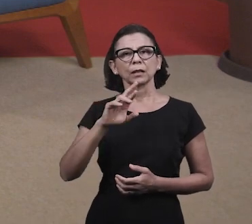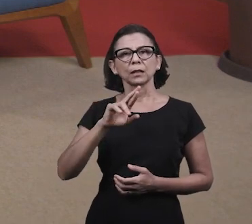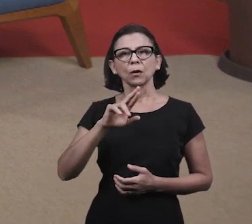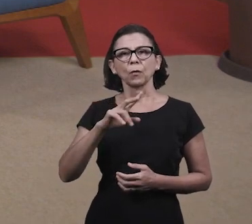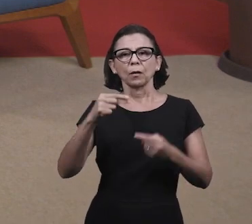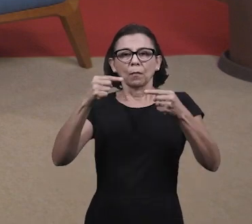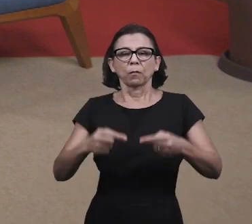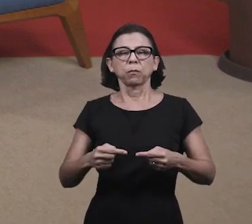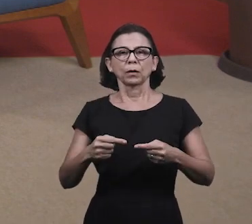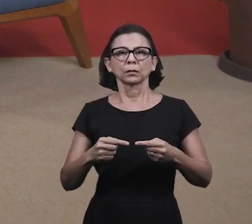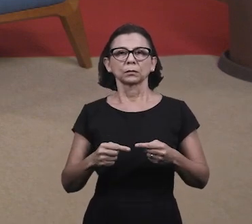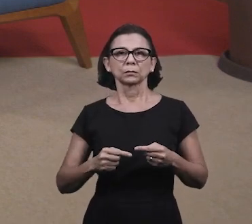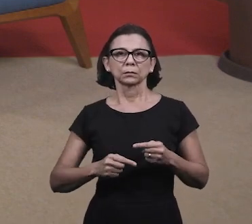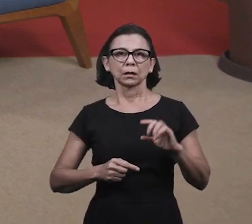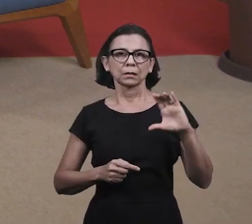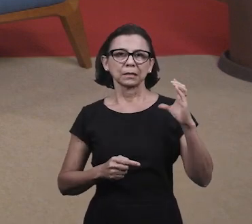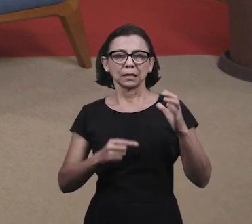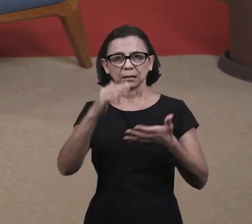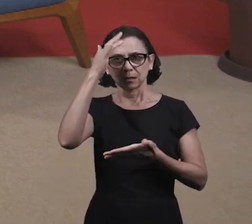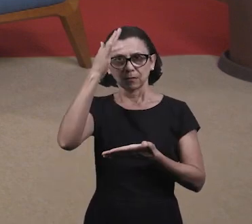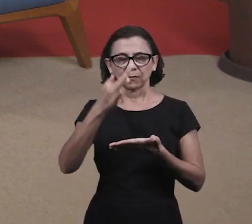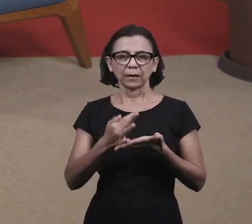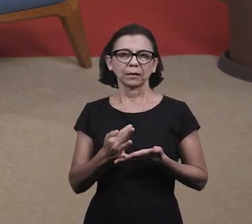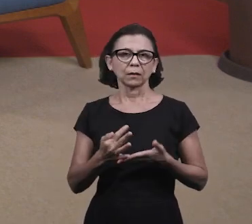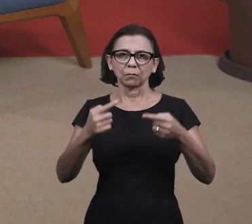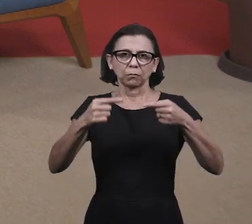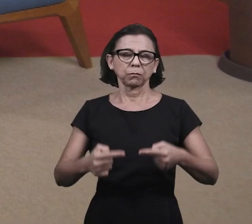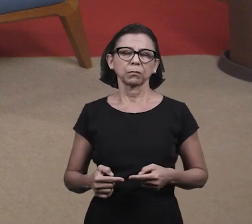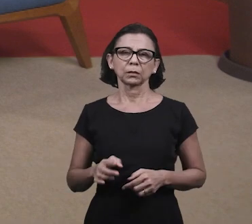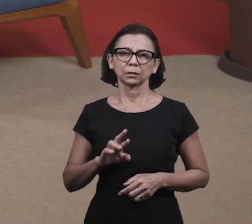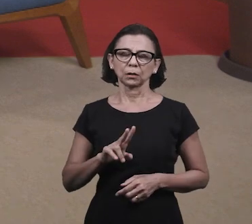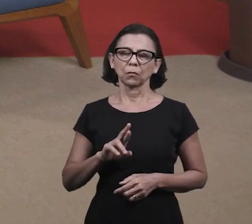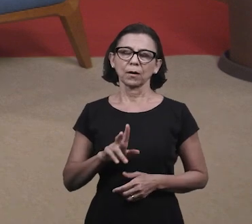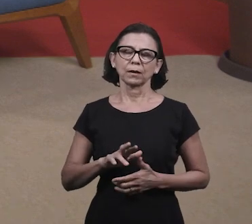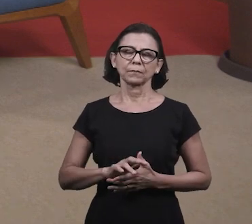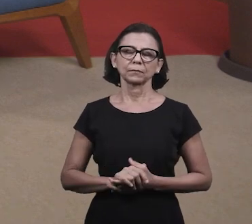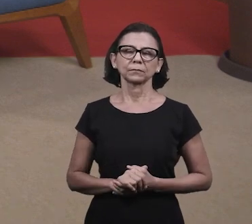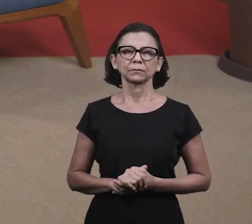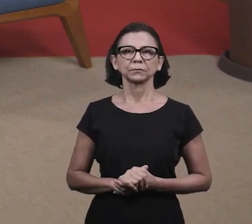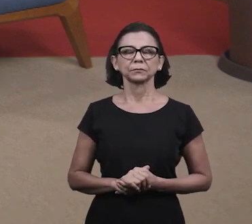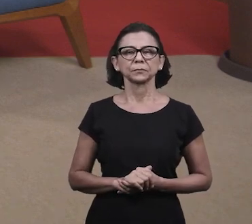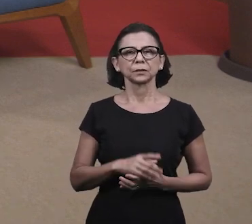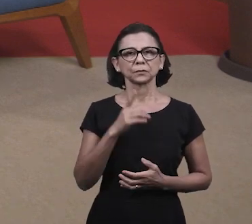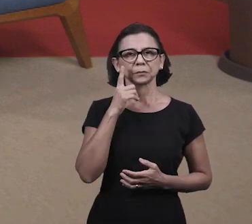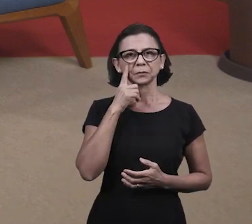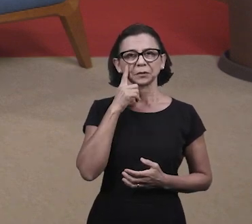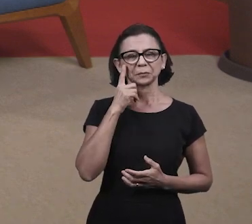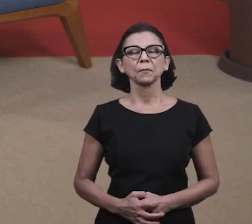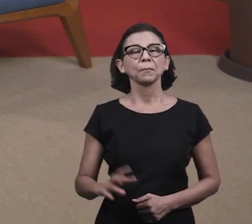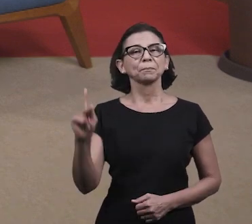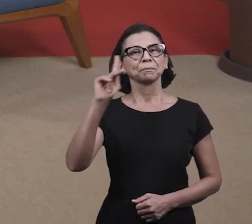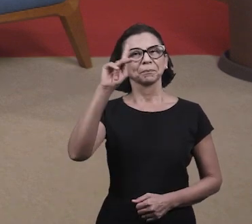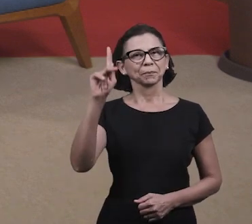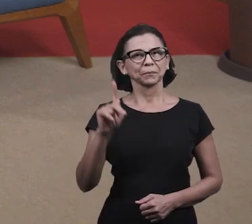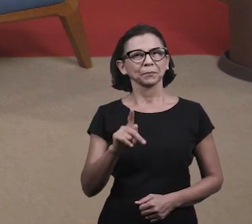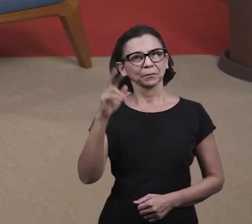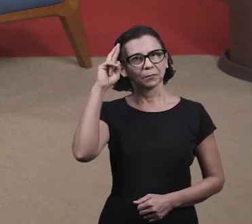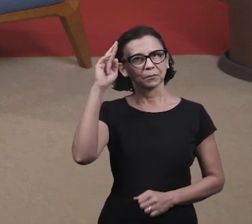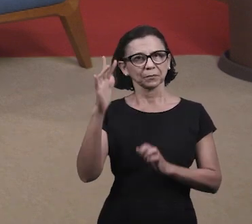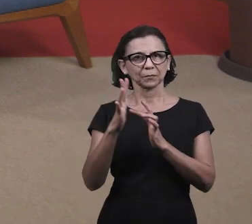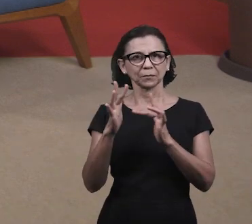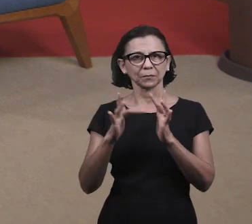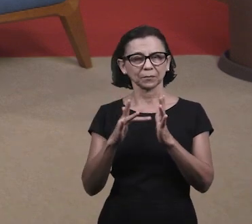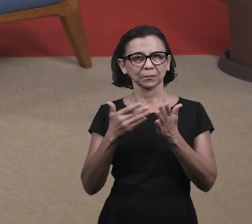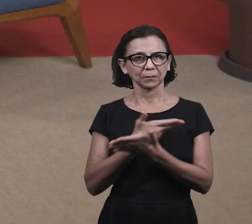elle ne suppose pas la science. Donc, nous allons entendre le commentaire du pasteur Fausto et dans la séquence, nous allons discuter